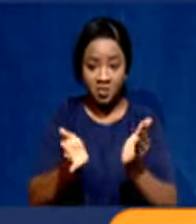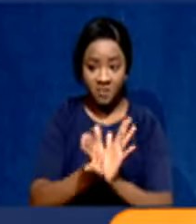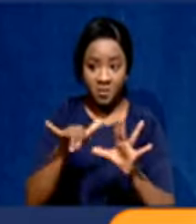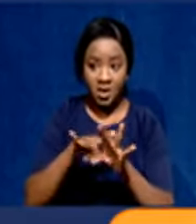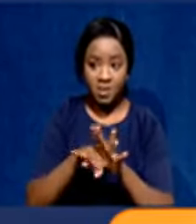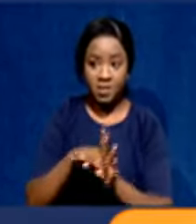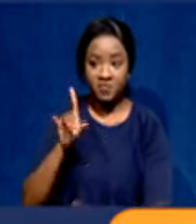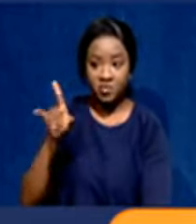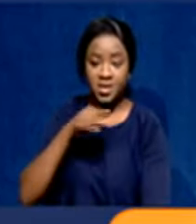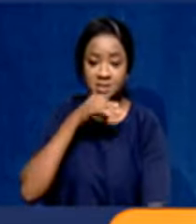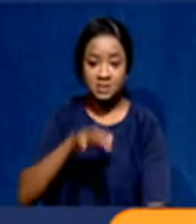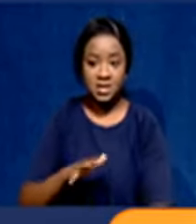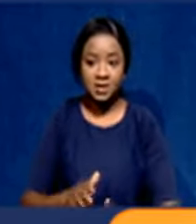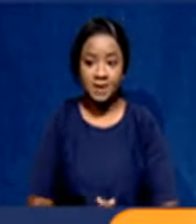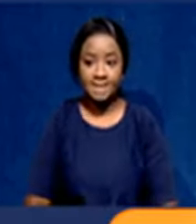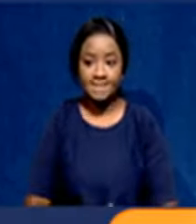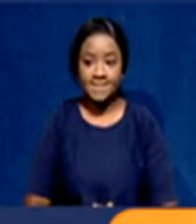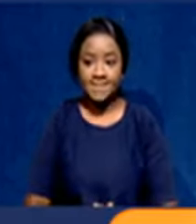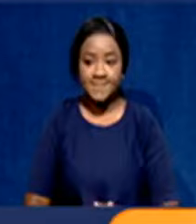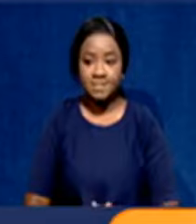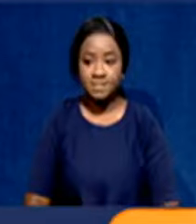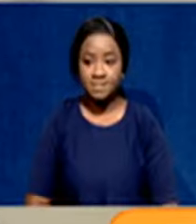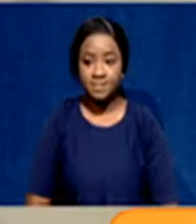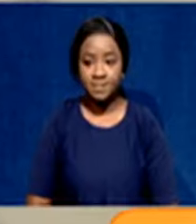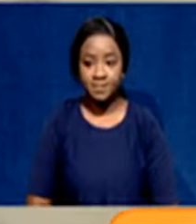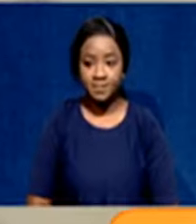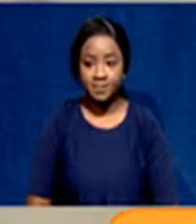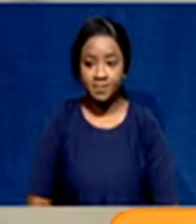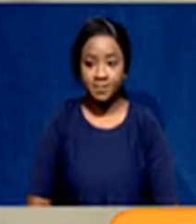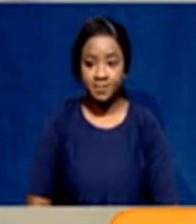ilas abd karim ali mam wak